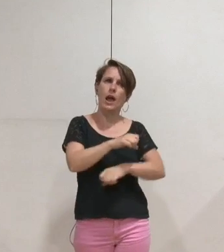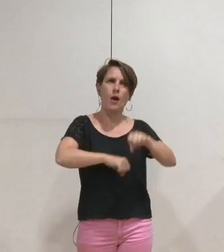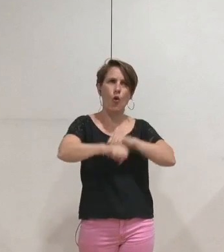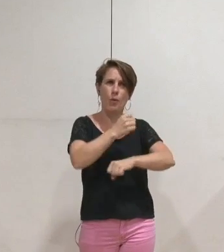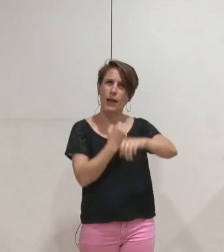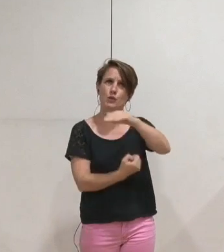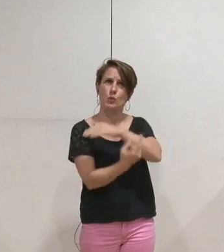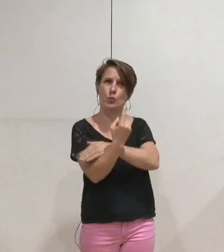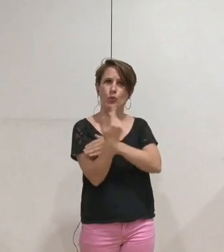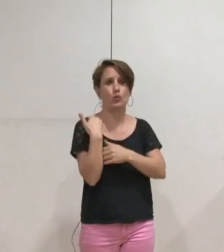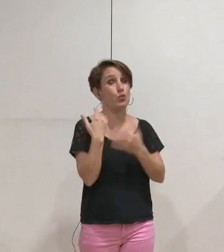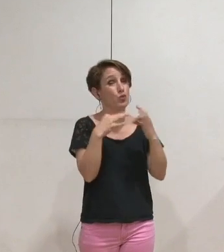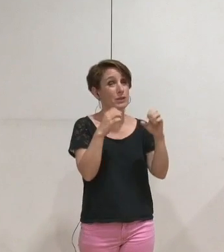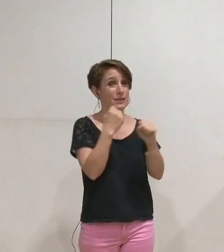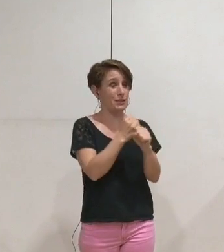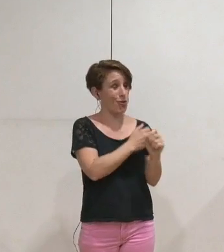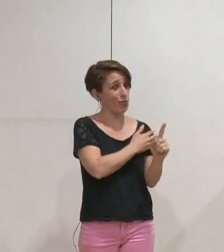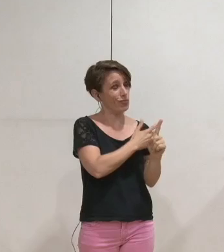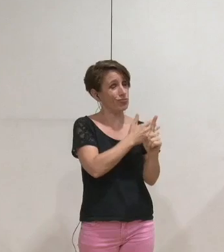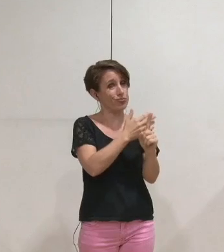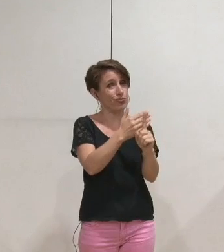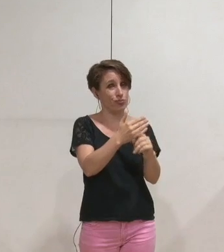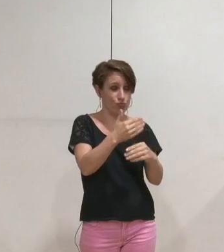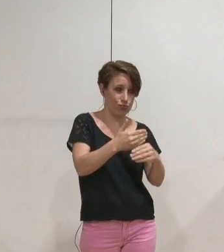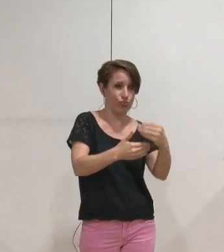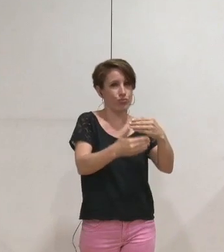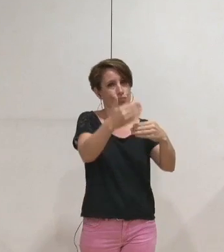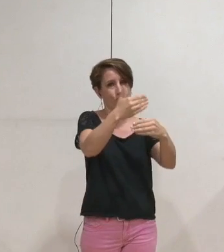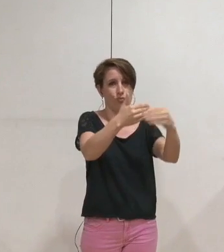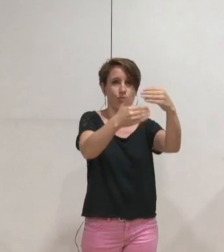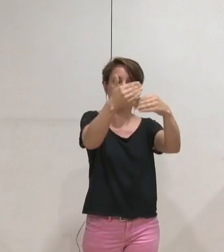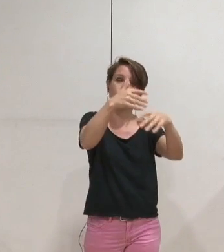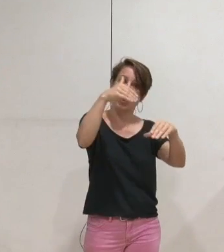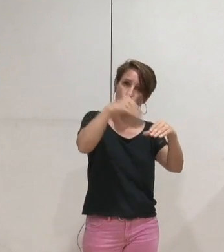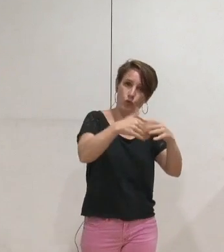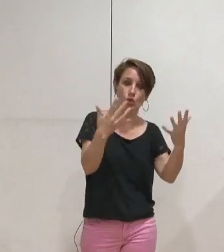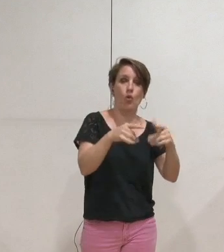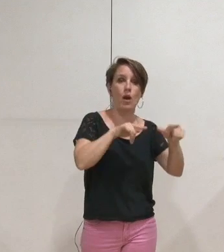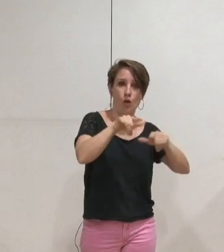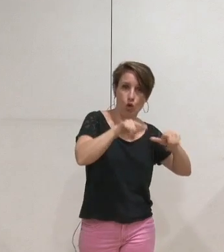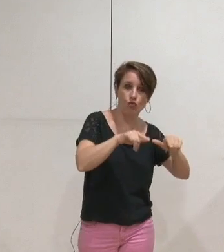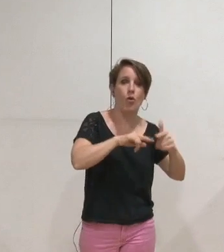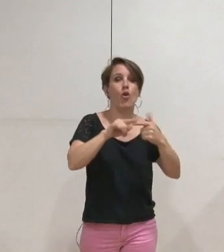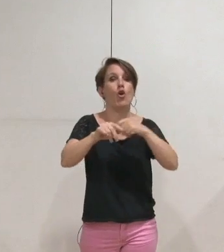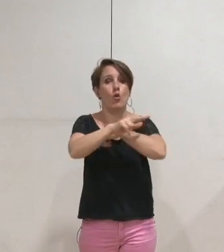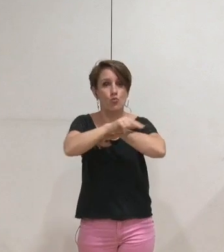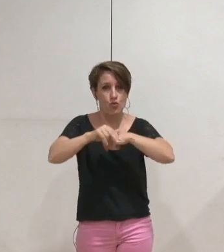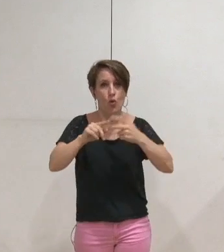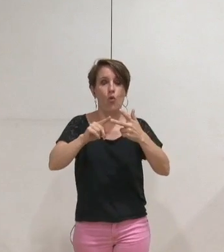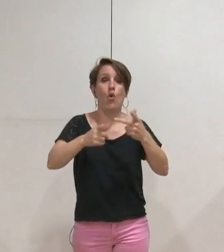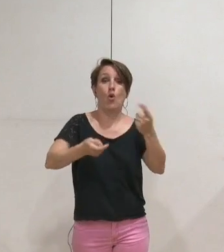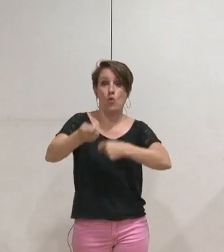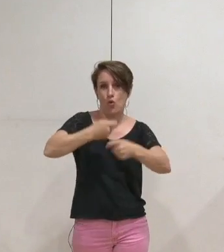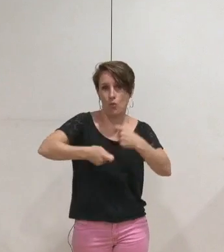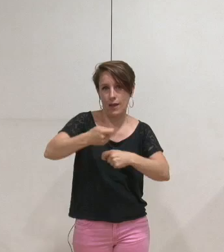dizaine d'années avec un équilibre entre du logement des mètres carrés de bureaux et des commerces et nous sommes depuis